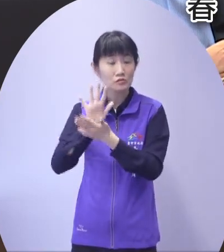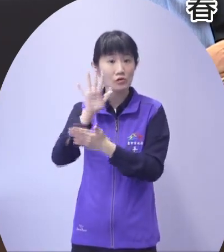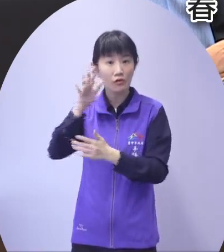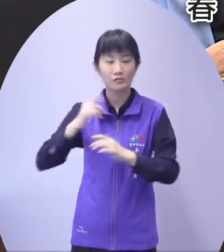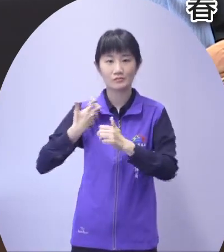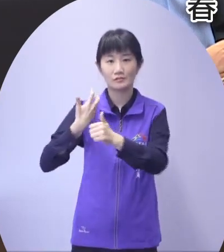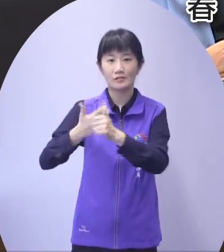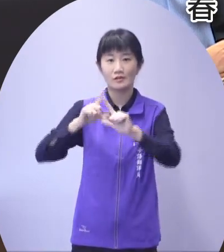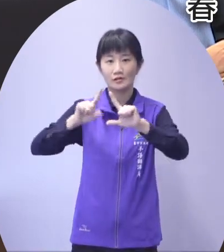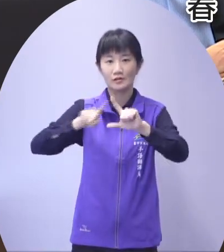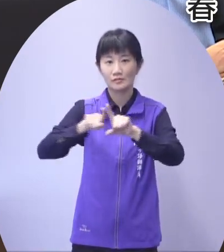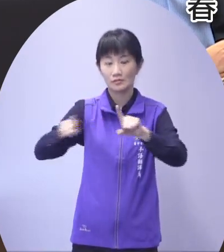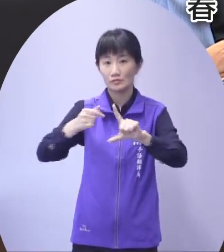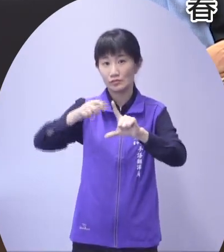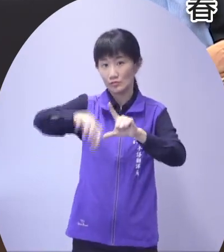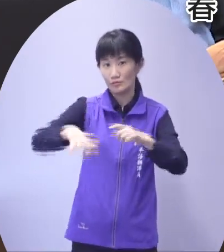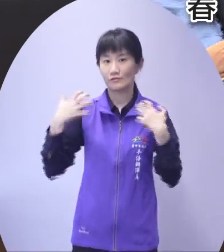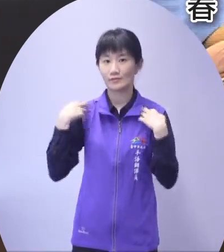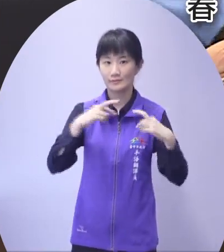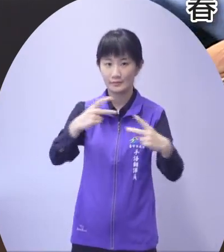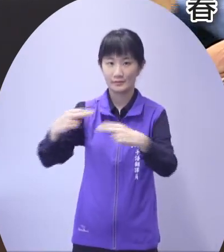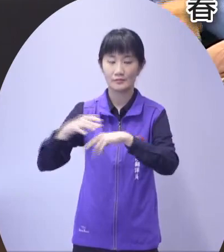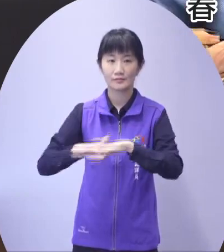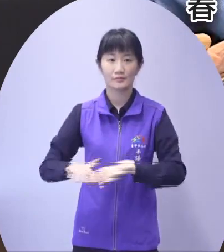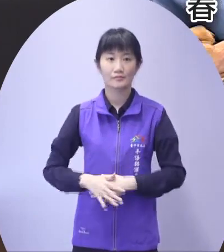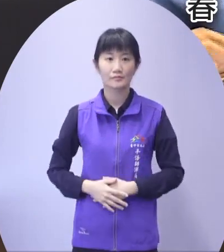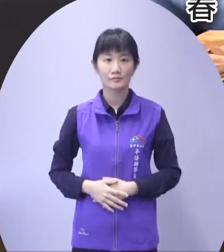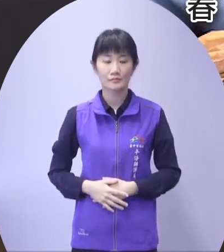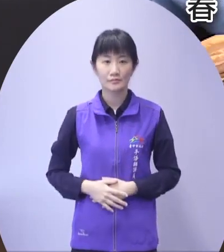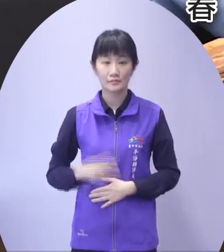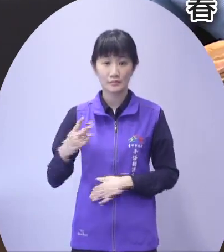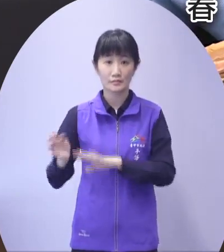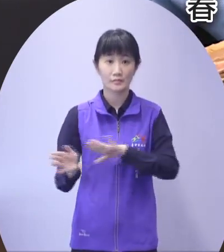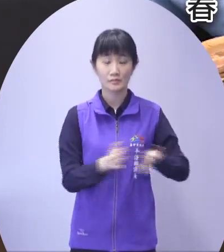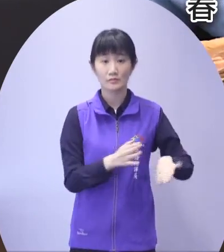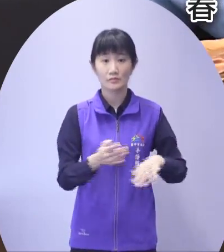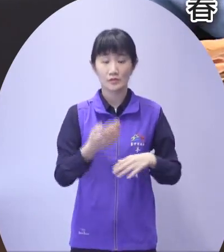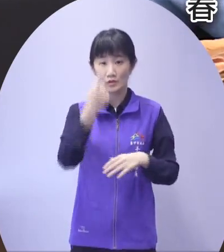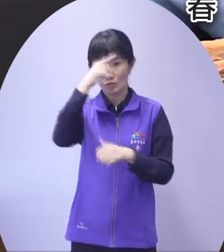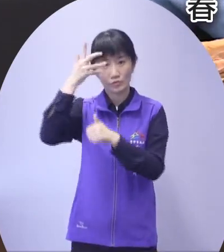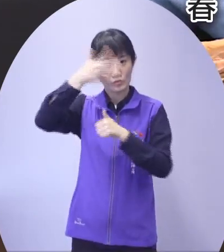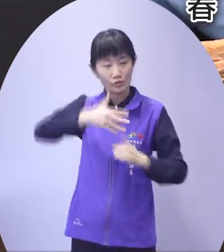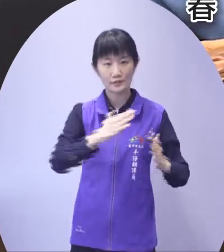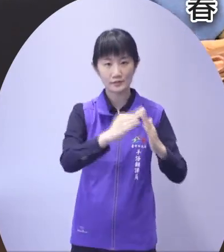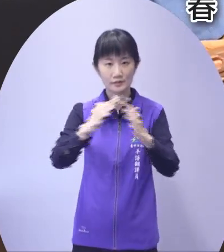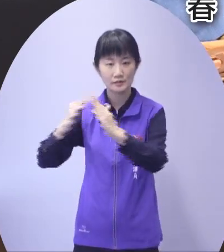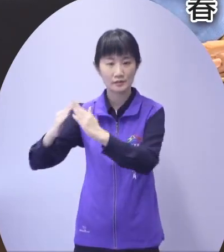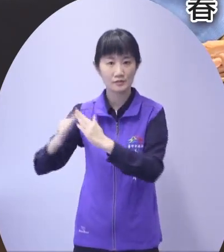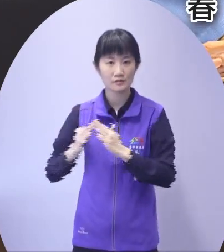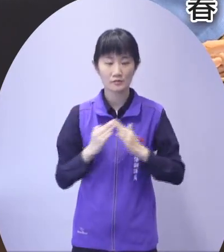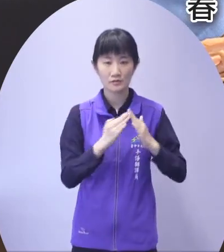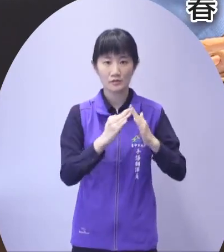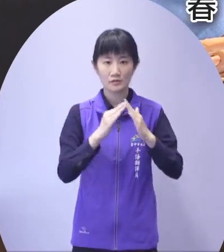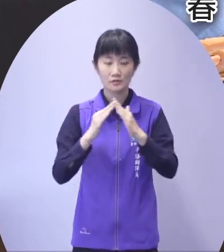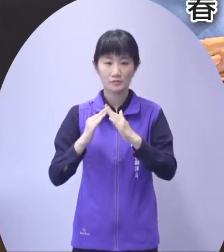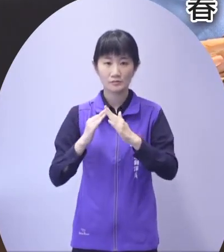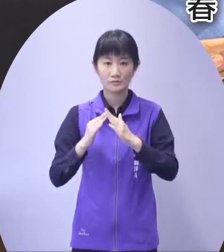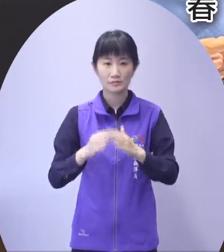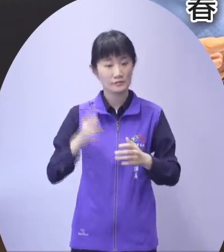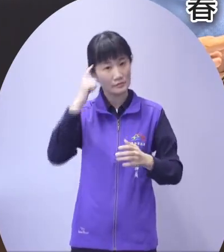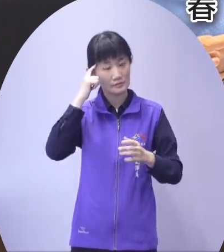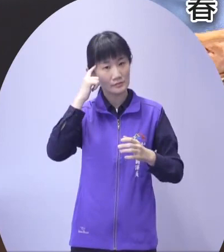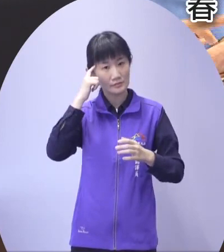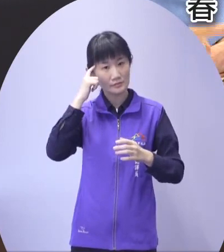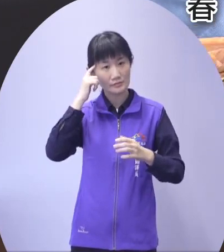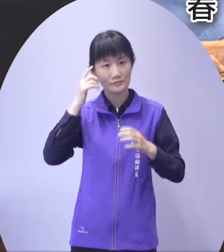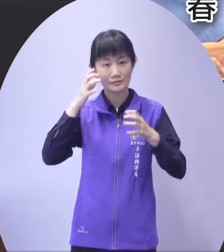谢谢，包括我们最近的西区公所，因为我们也要办理一个古迹跟历史建筑的一个文化这个古迹的小尖